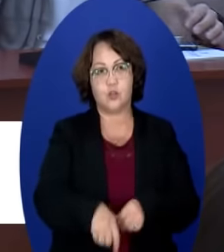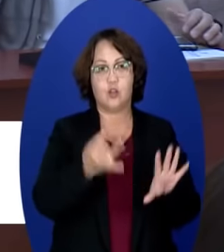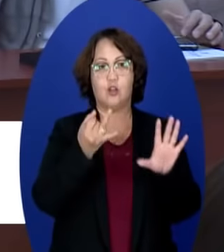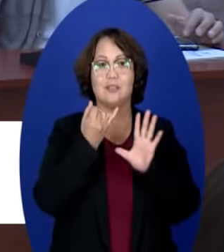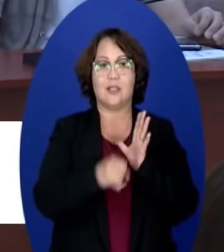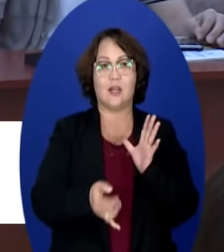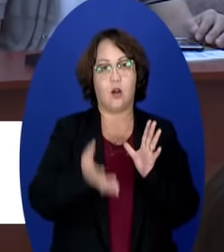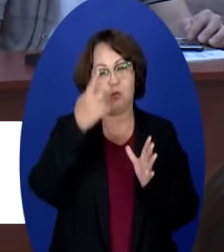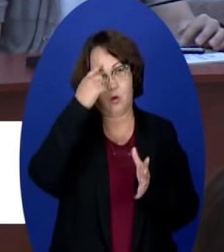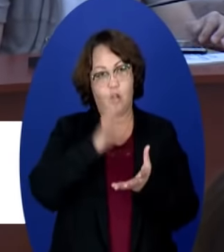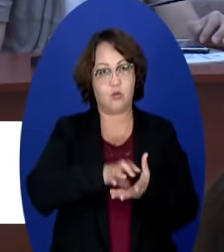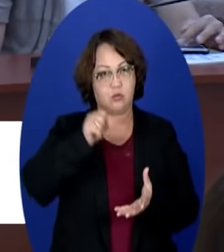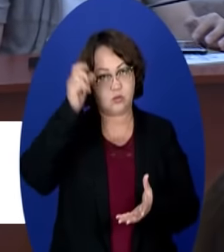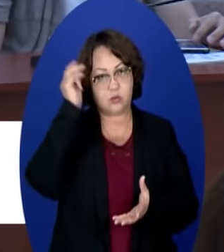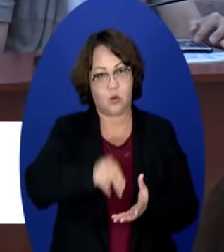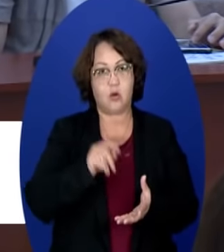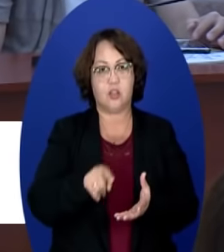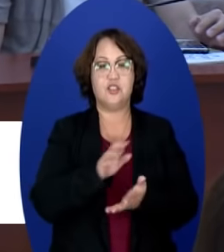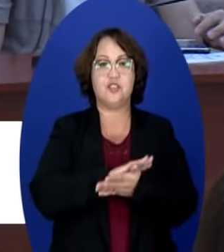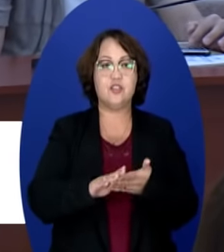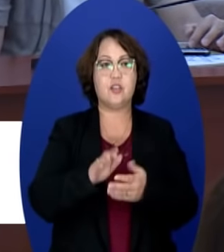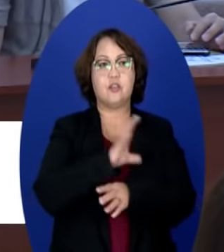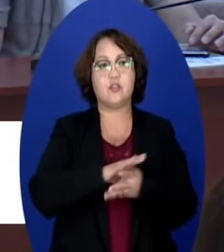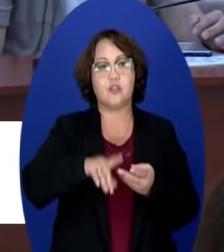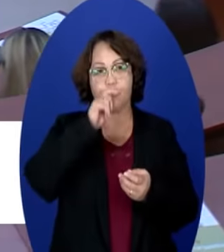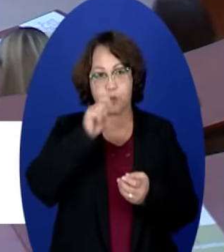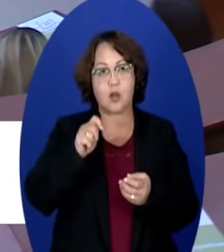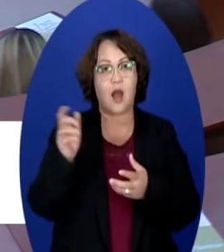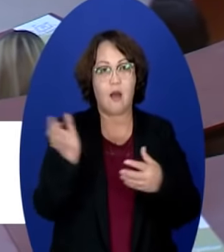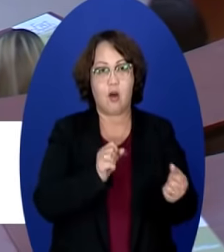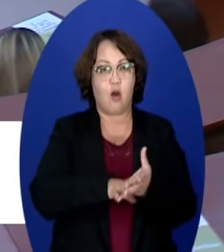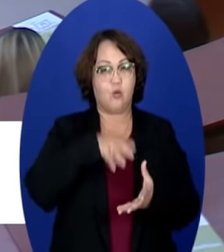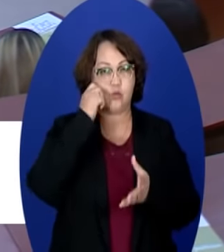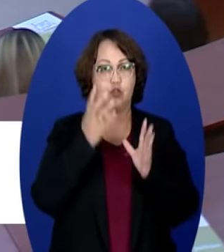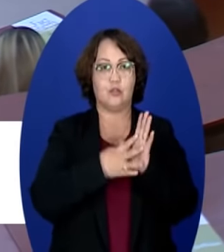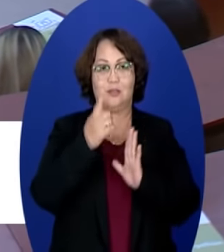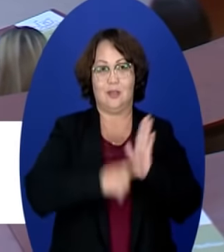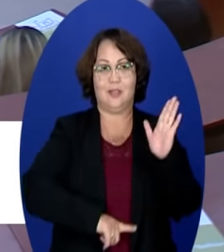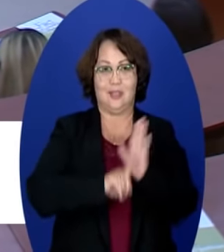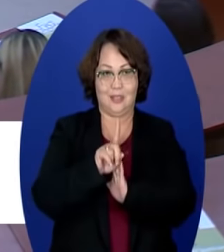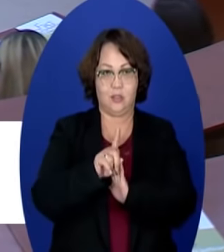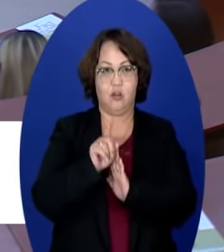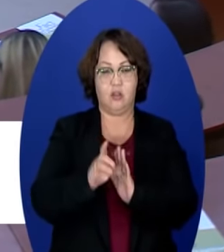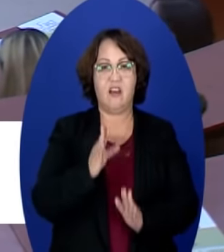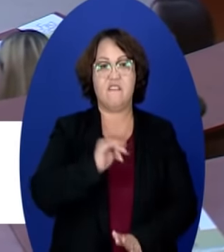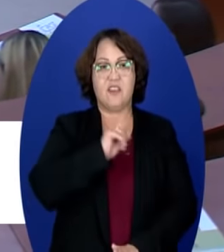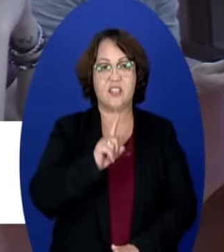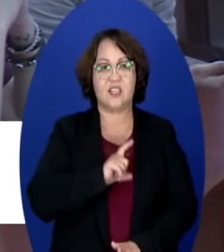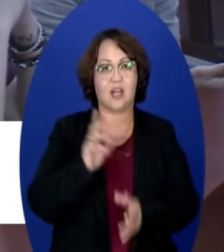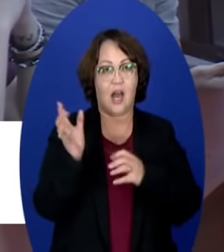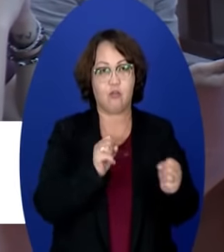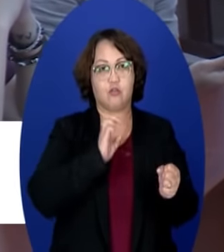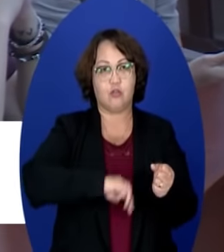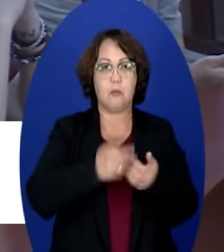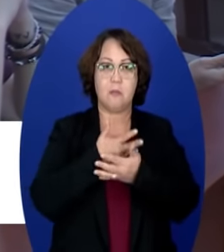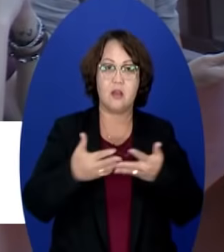Монгол оюутан хамрагдсан суралцж байна. Харин энэ жил шинээр тэтгэлэгт хамрагдсан оюутнуудын хичээл 9-р сард эхлэн өнөөдөр тэдэнд виз авахын тулд ямар материал